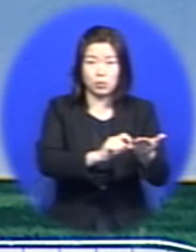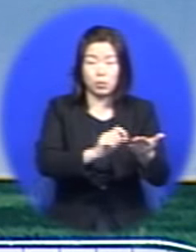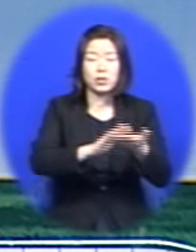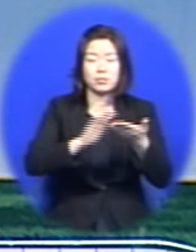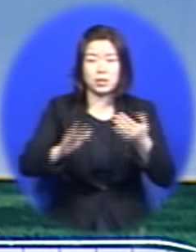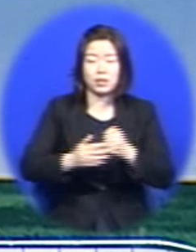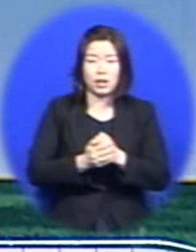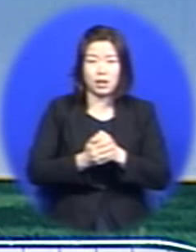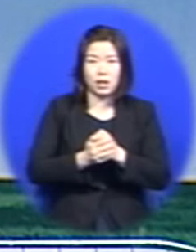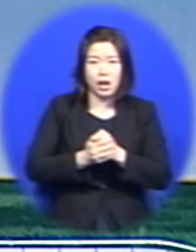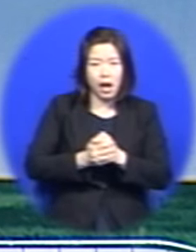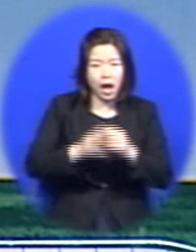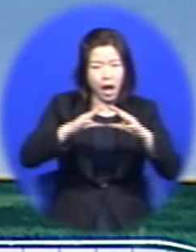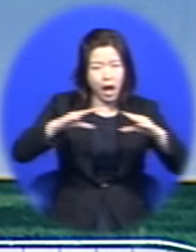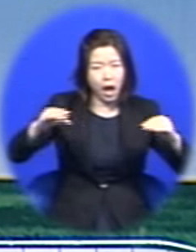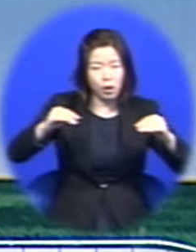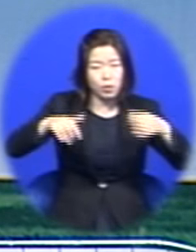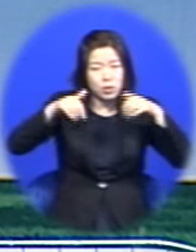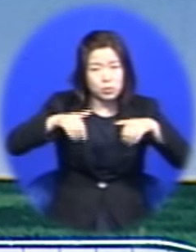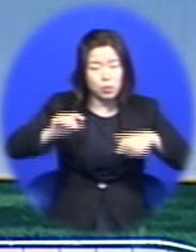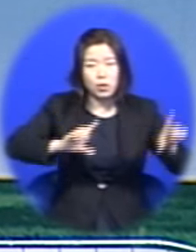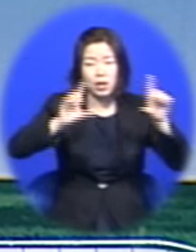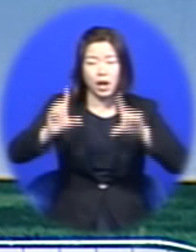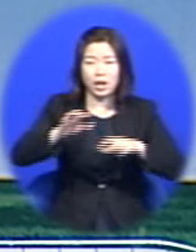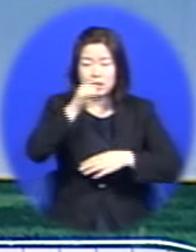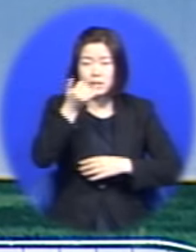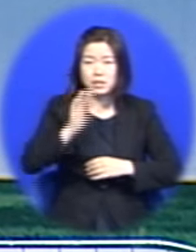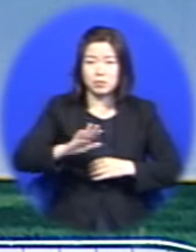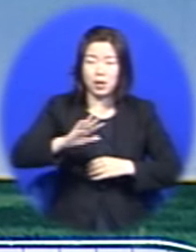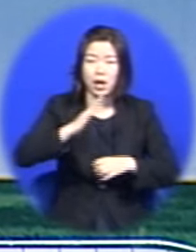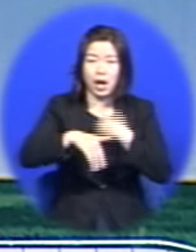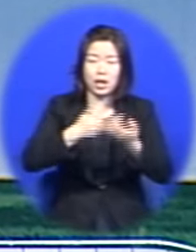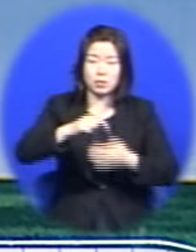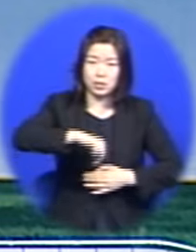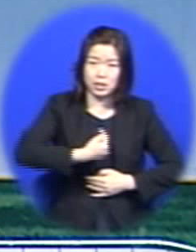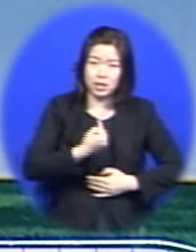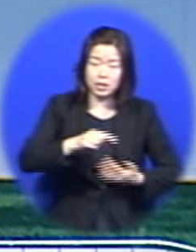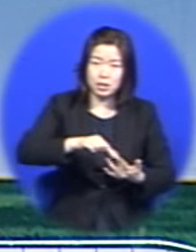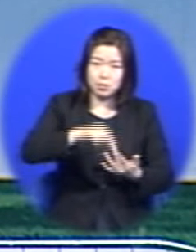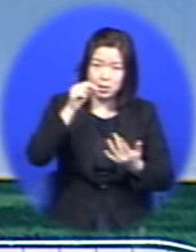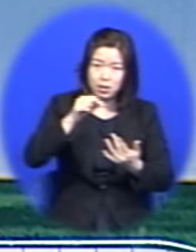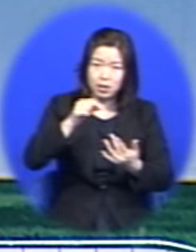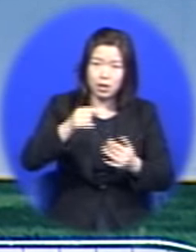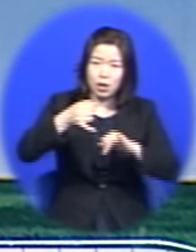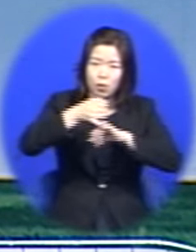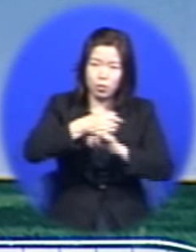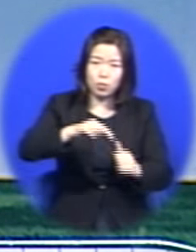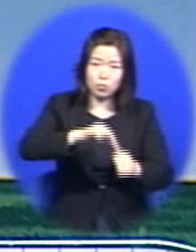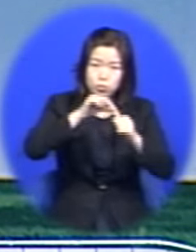기록입니다. 애굽에 종살이 하고 있었지만 하나님은 당신의 택하신 백성을 반드시 구원해 내셨다.